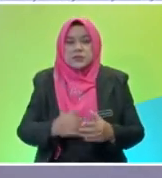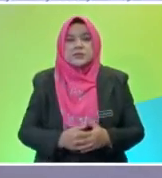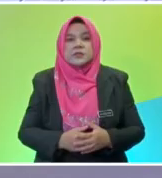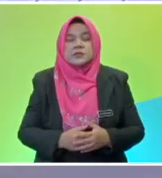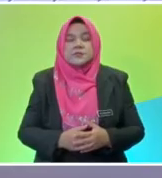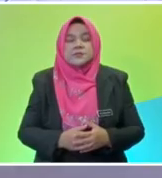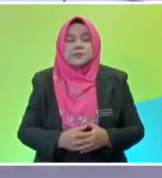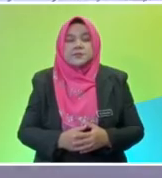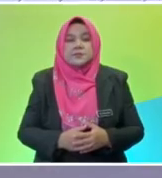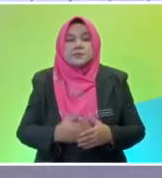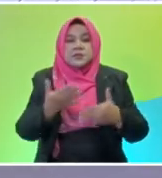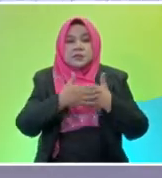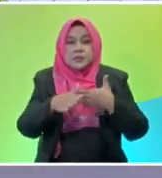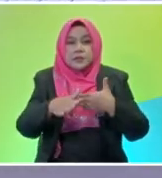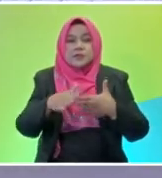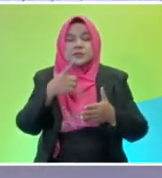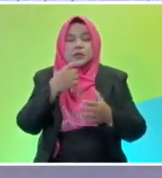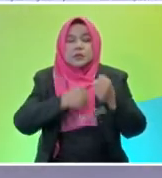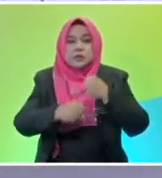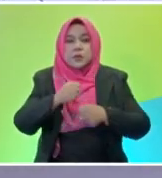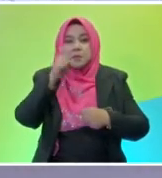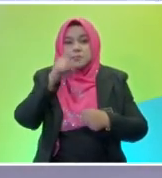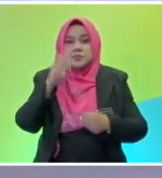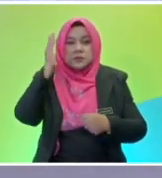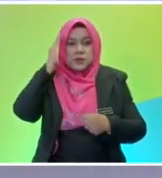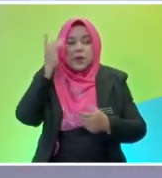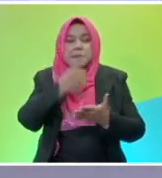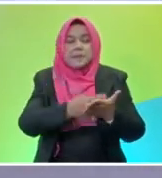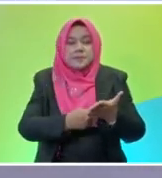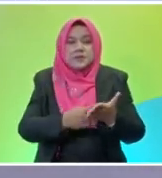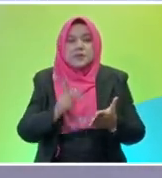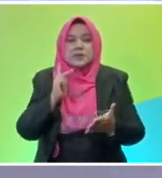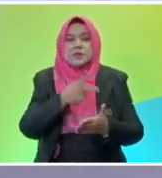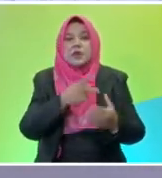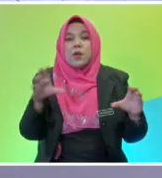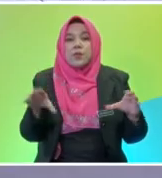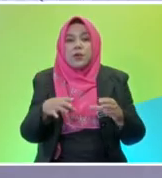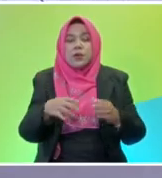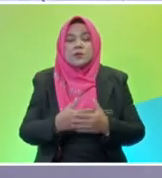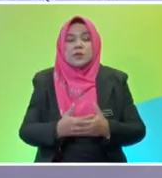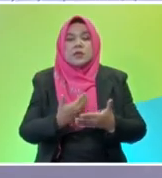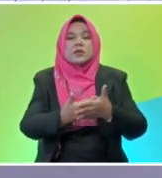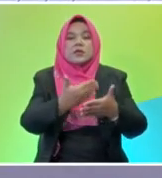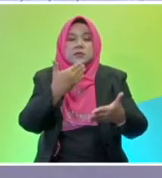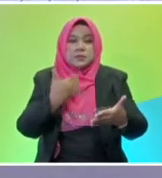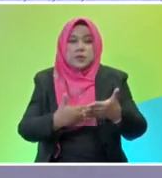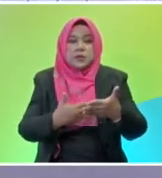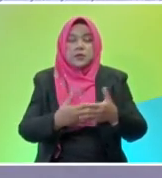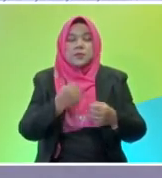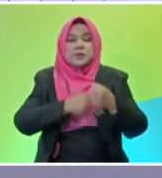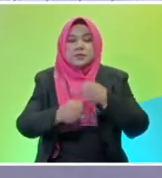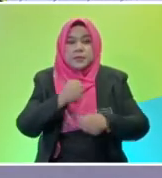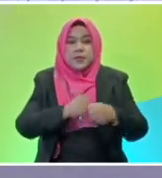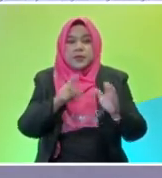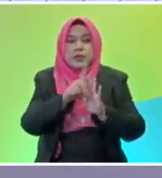caranya kan selepas persembahan Apa yang perlu dilaksanakan semaksi persembahan Apa yang perlu dilakukan dan begitu juga sebelum eee persembahan eee